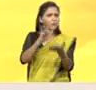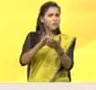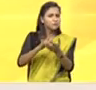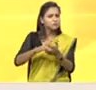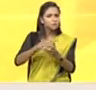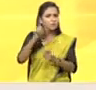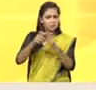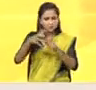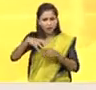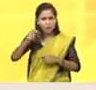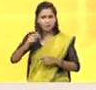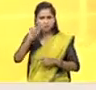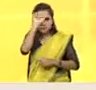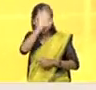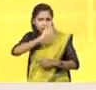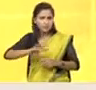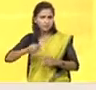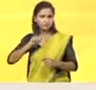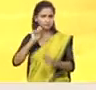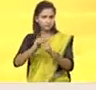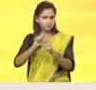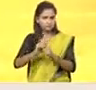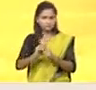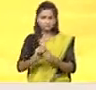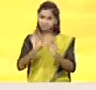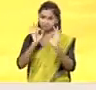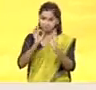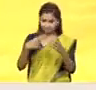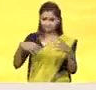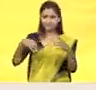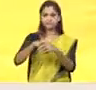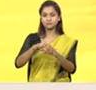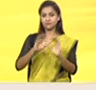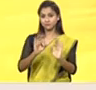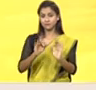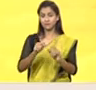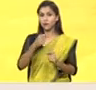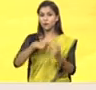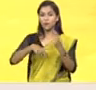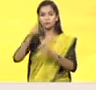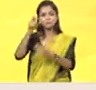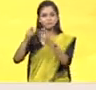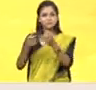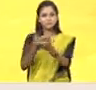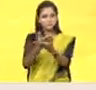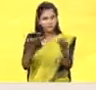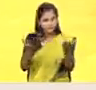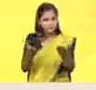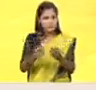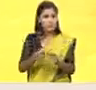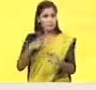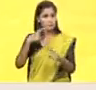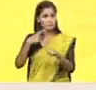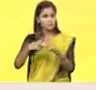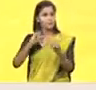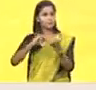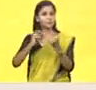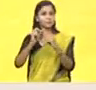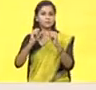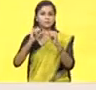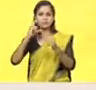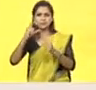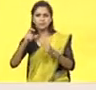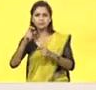काम करते हैं तो जरूर कुछ न कुछ अच्छा कंट्रीब्यूट करते हैं। आप सभी को और स्पेस सेक्टर में काम करने